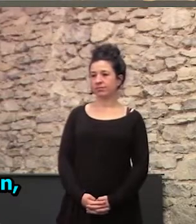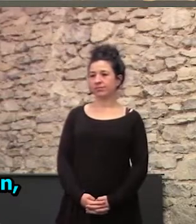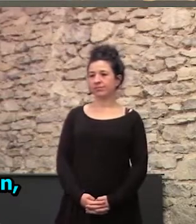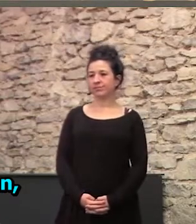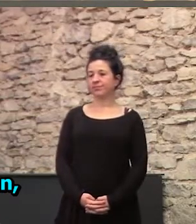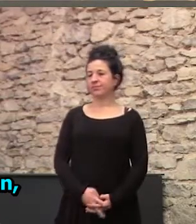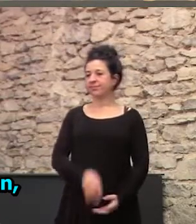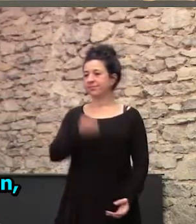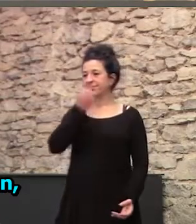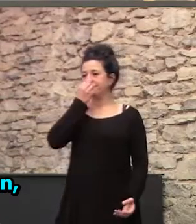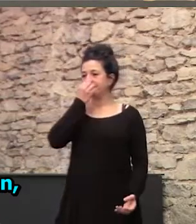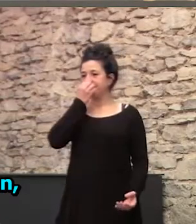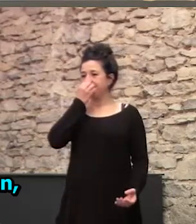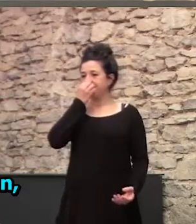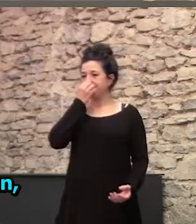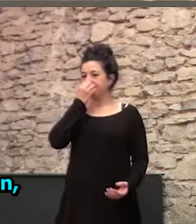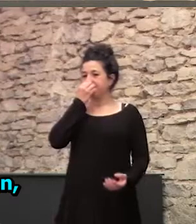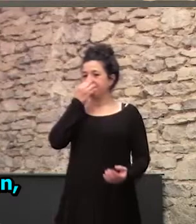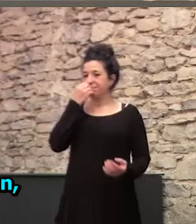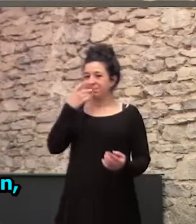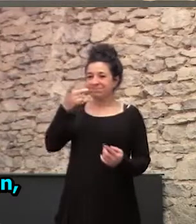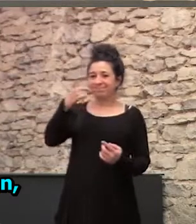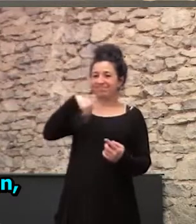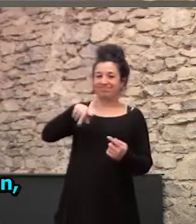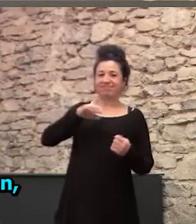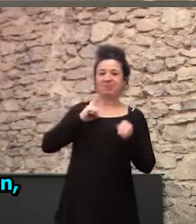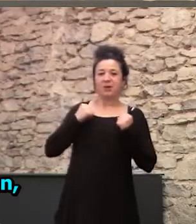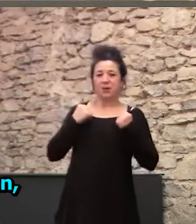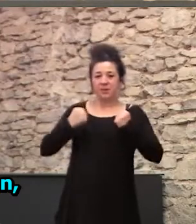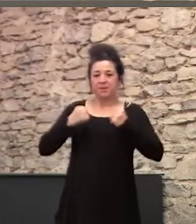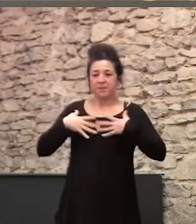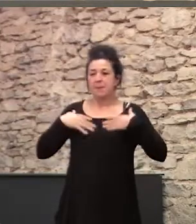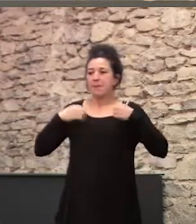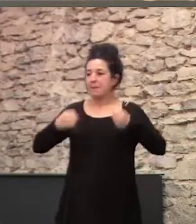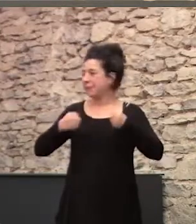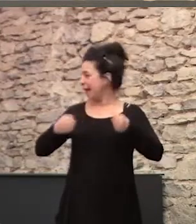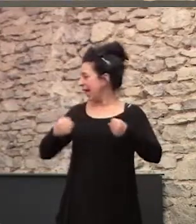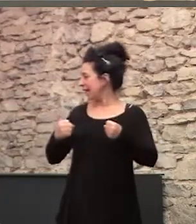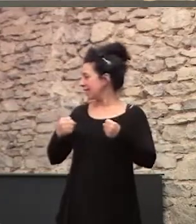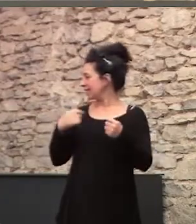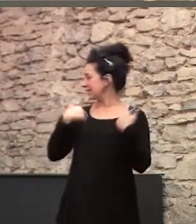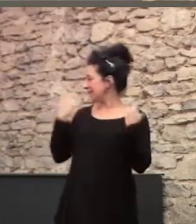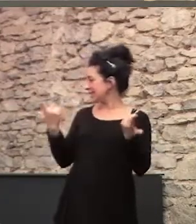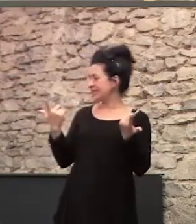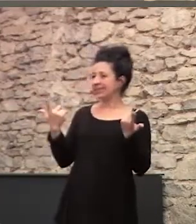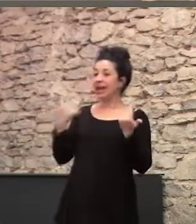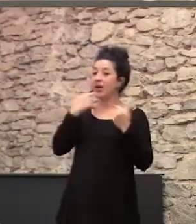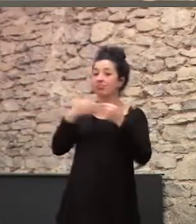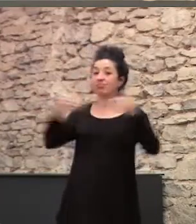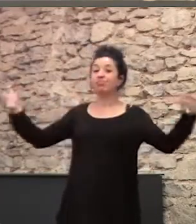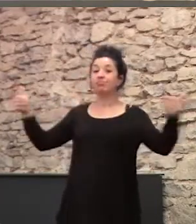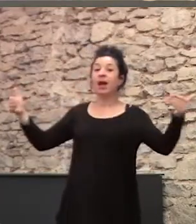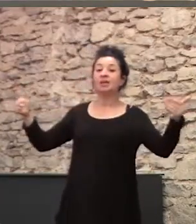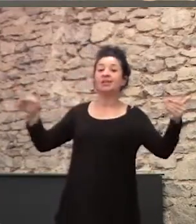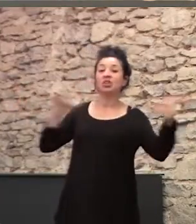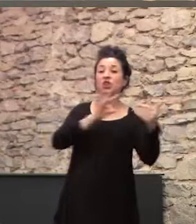Bueno, indarrak biltzen dituzuen bitartean, ni galdera bat egingo diot. Bai. Oin galdera entzan bada,